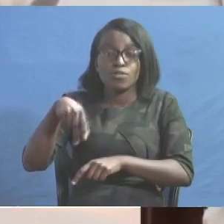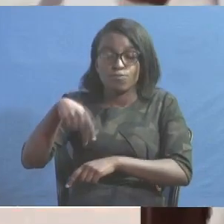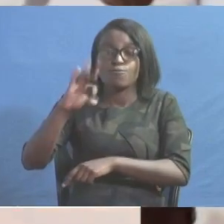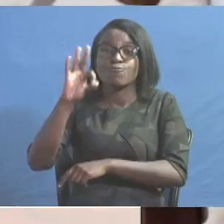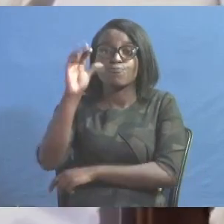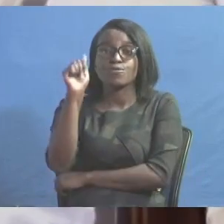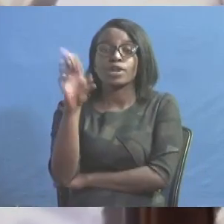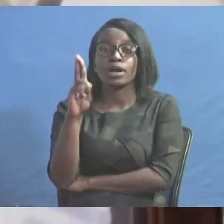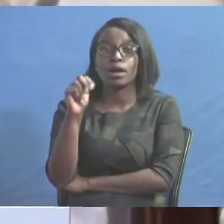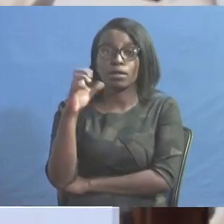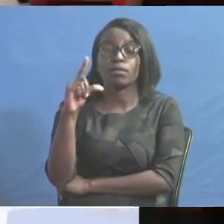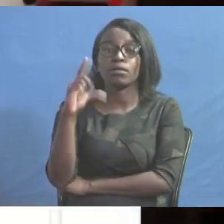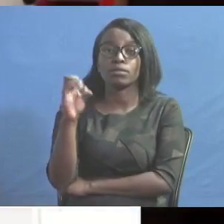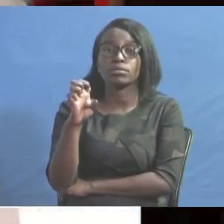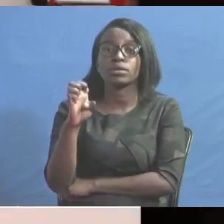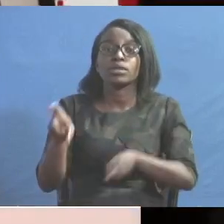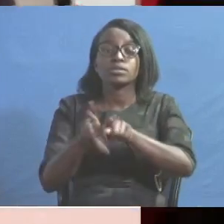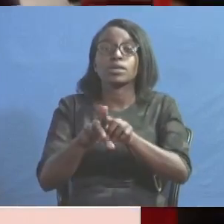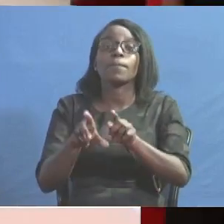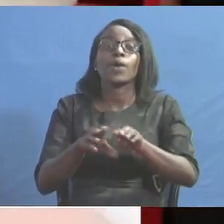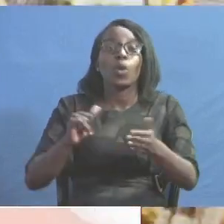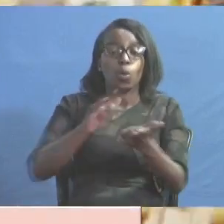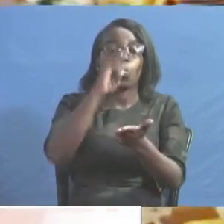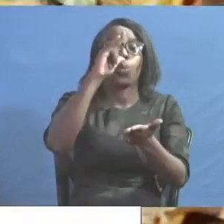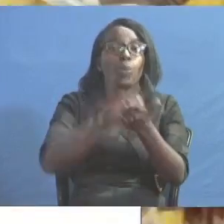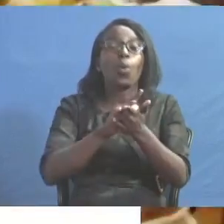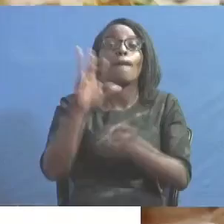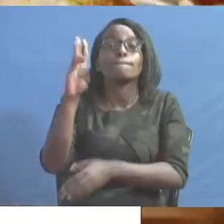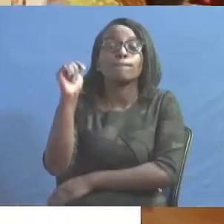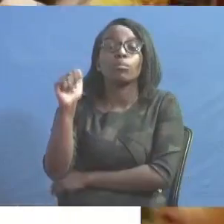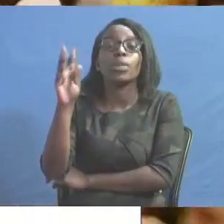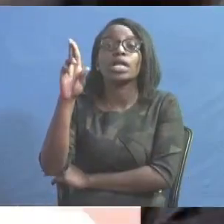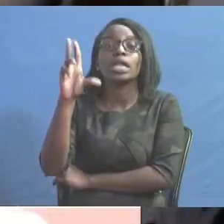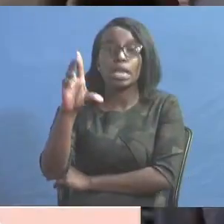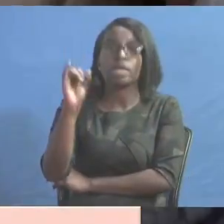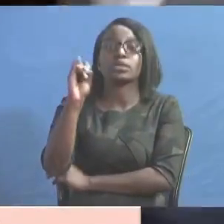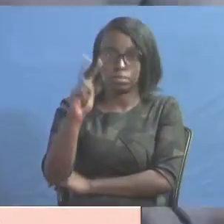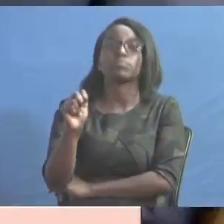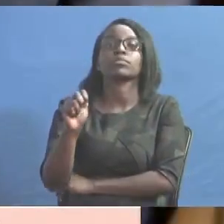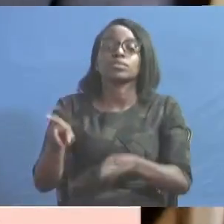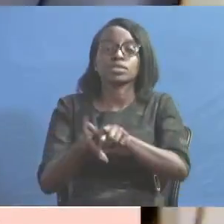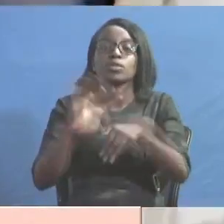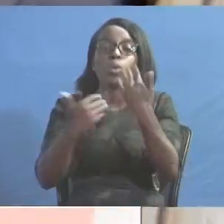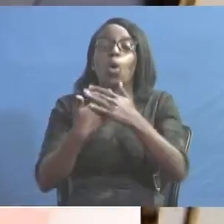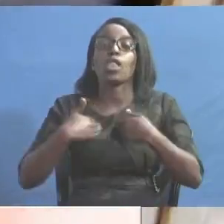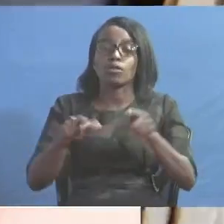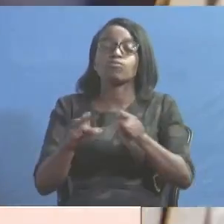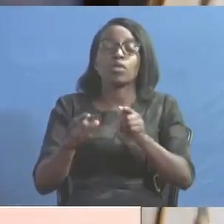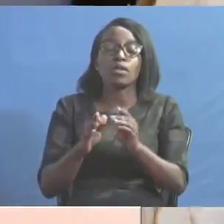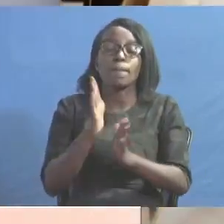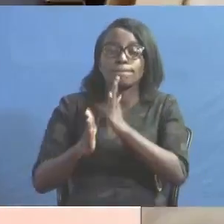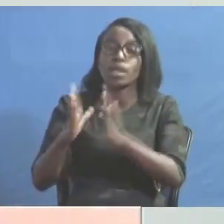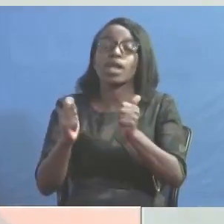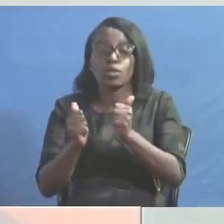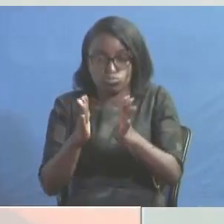kuhudhuria. Alipotua katika uwanja wa ndege mjini Berlin, Rais alilakiwa na kupokelewa na mkuu wa mipango na mikakati nchini